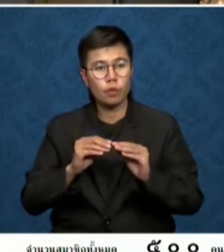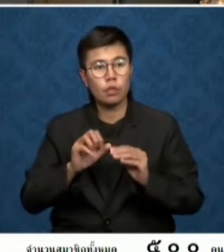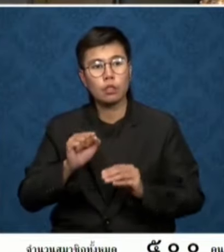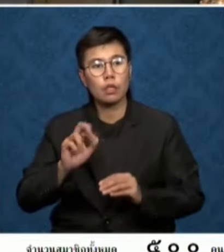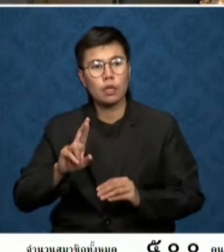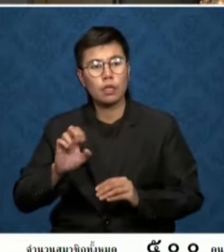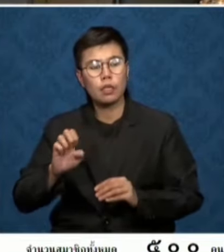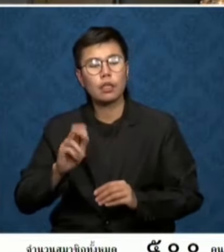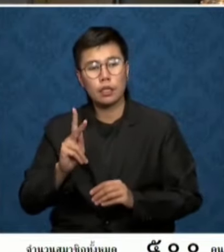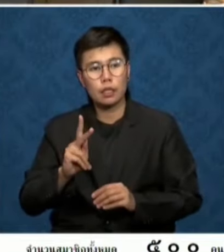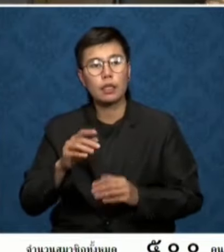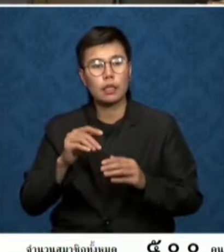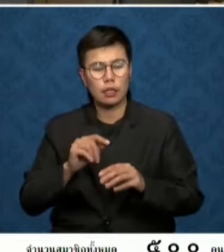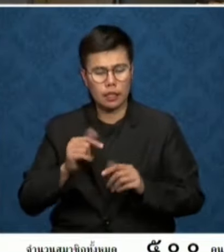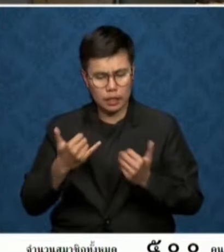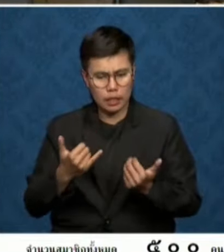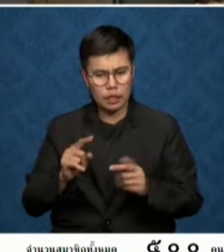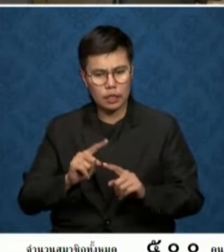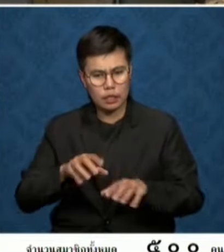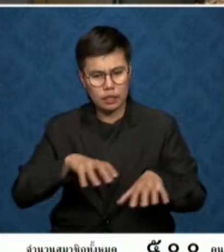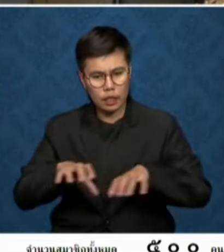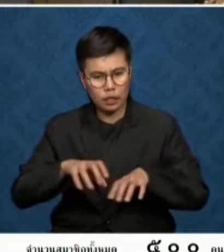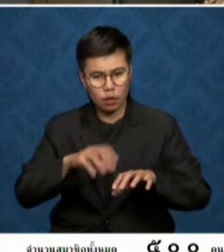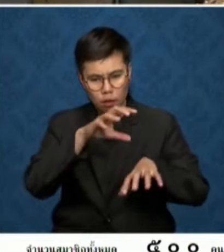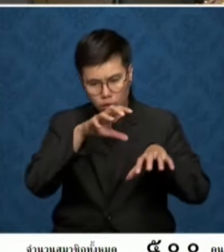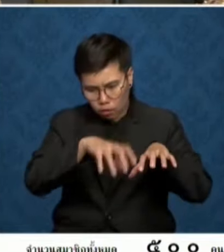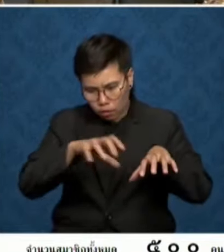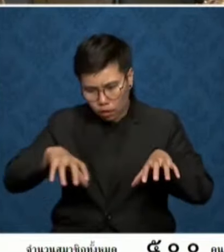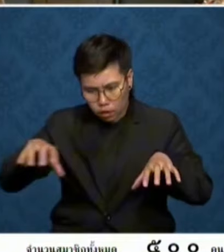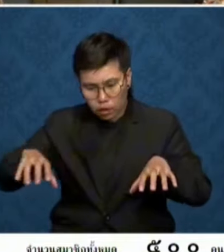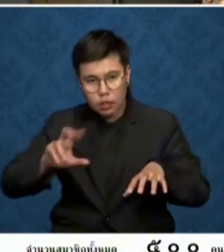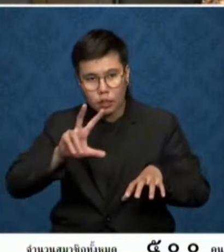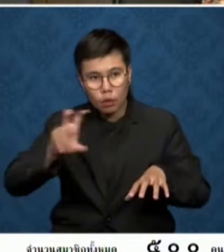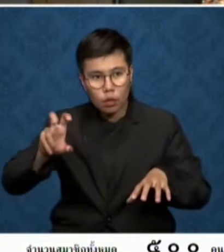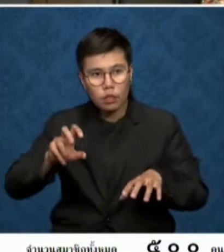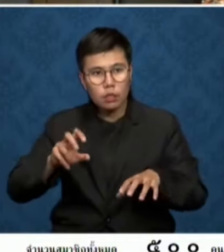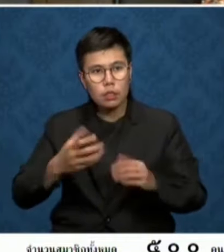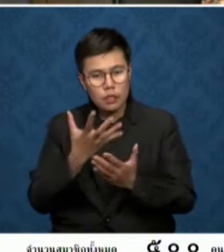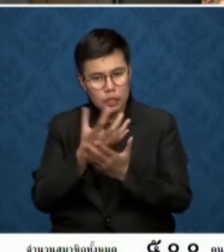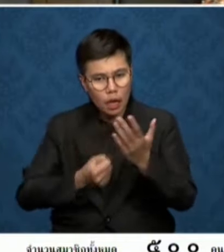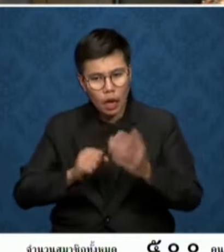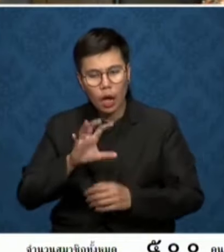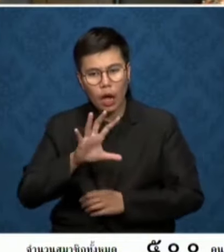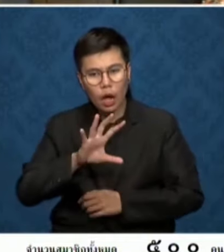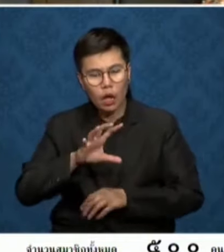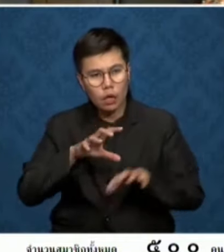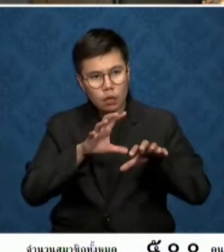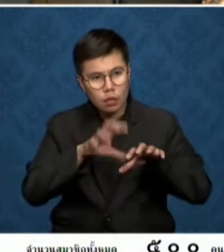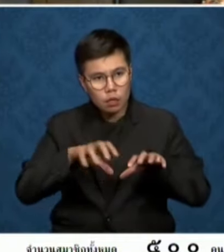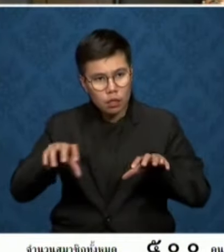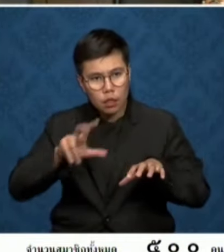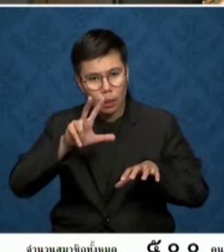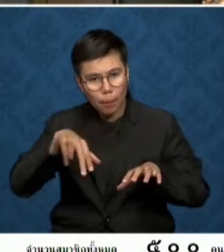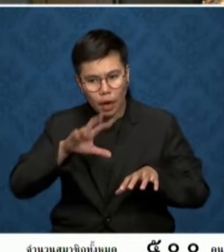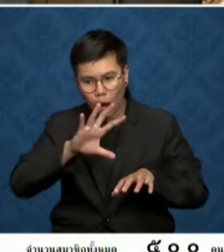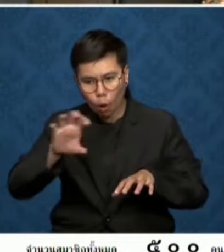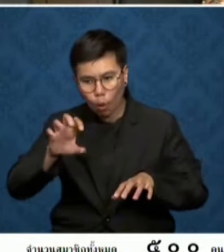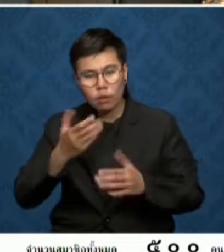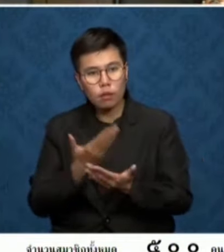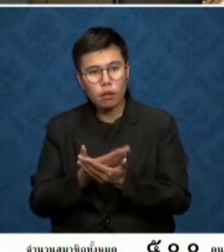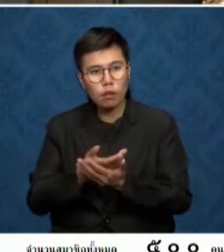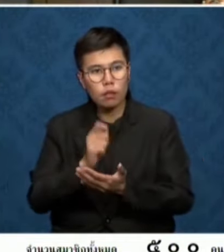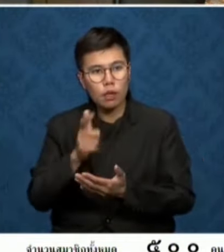านจะจัดบูธจะอะไรก็ตามแต่นะครับถึงประมาณสัก300บูธเฉลี่ยแล้วหรือ500บูธเนี่ยบูธละประมาณ3,500 บาทยังไงงบ